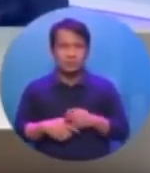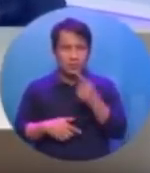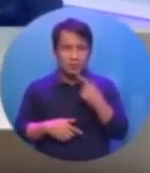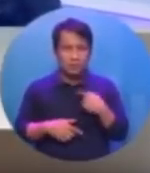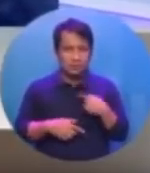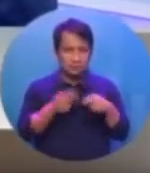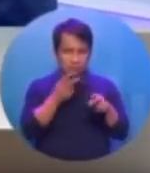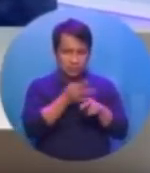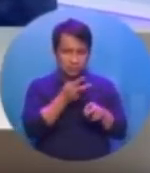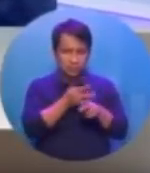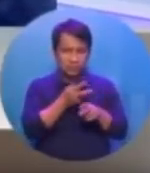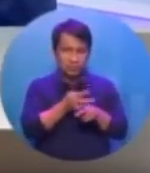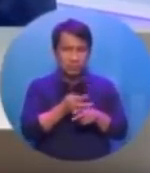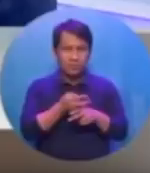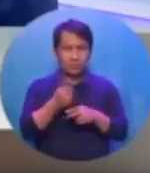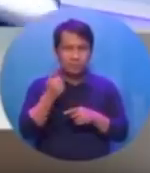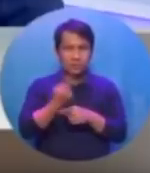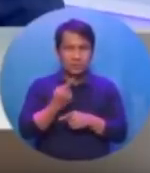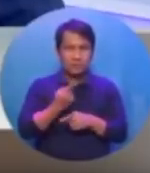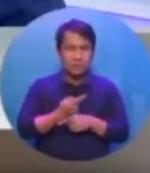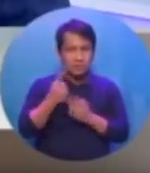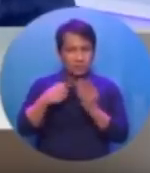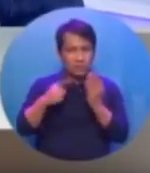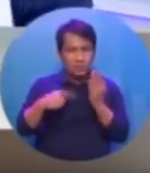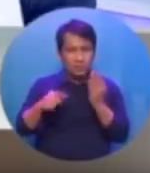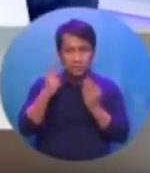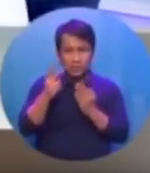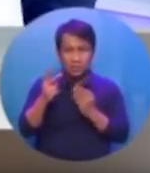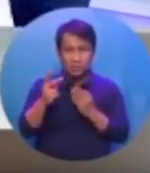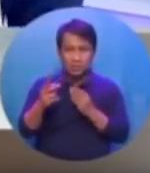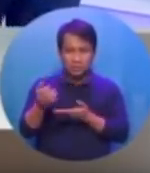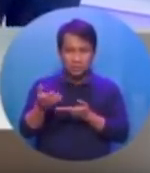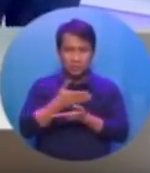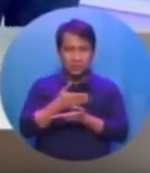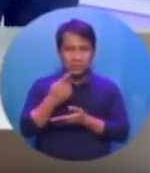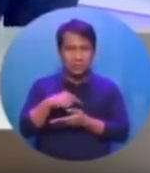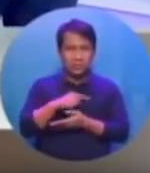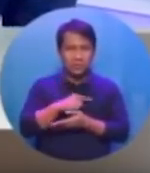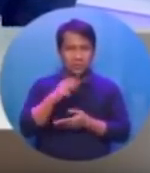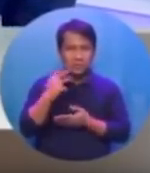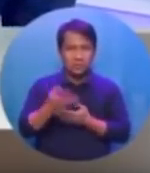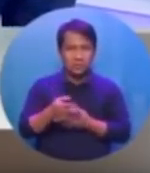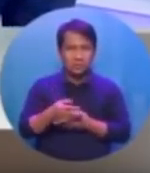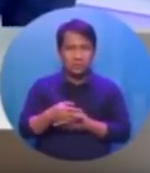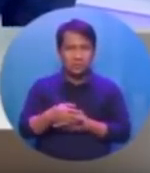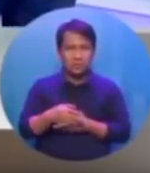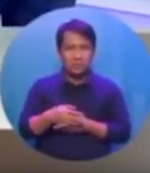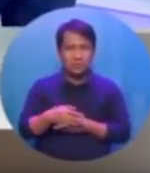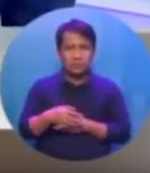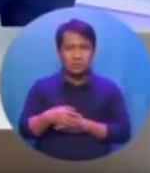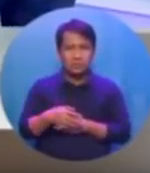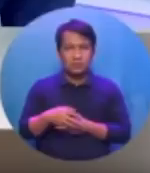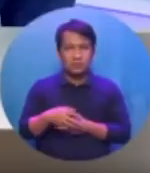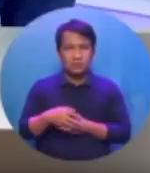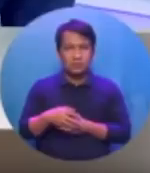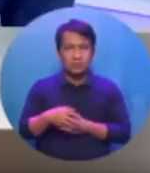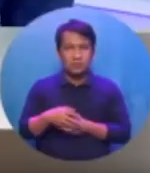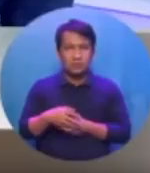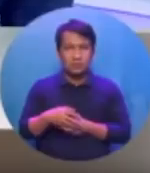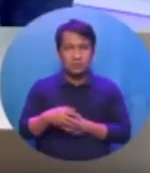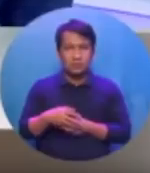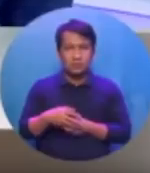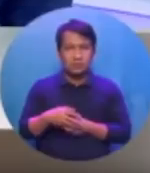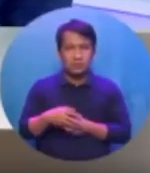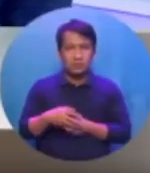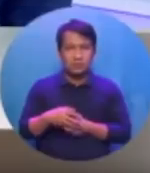ka pa naka-monitor. Tama po. Anong kaso dito? Well, very clear po, Sir Rafi, dito na yung lolo